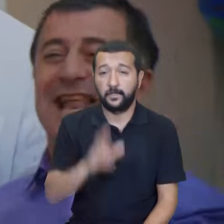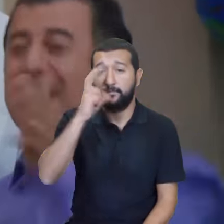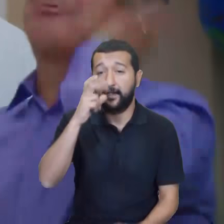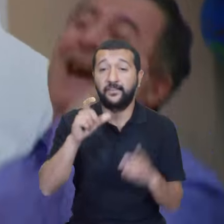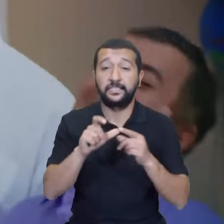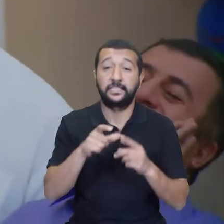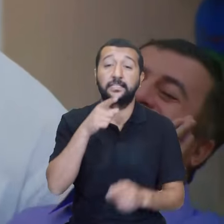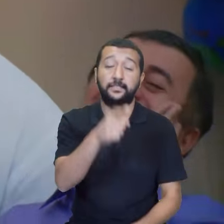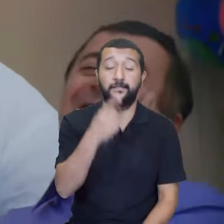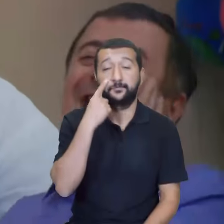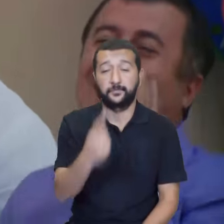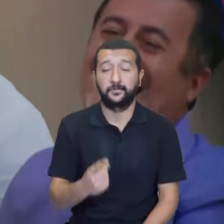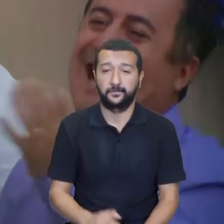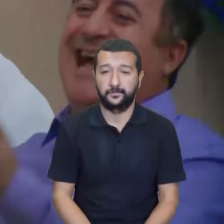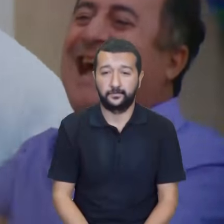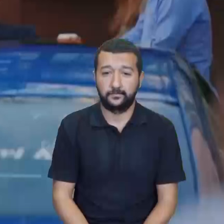Mavi Şener!